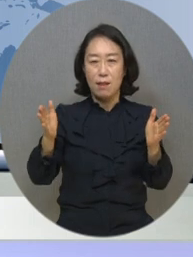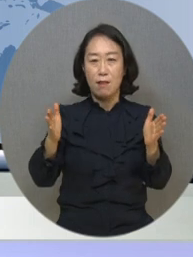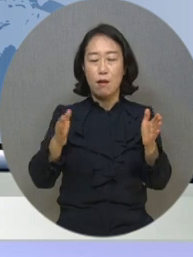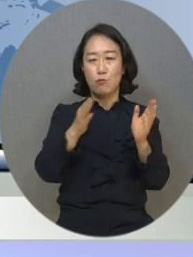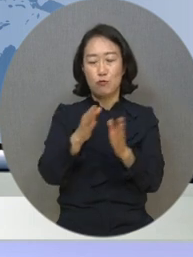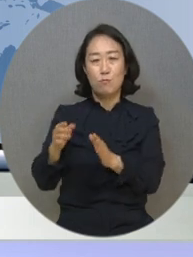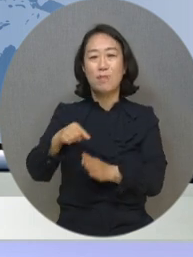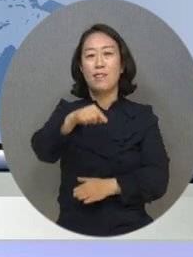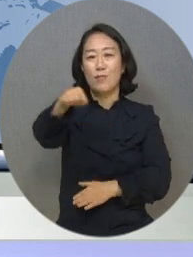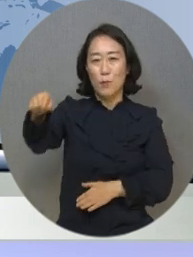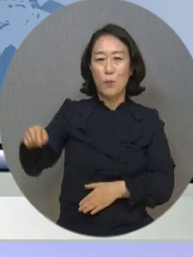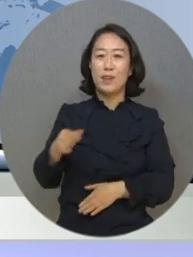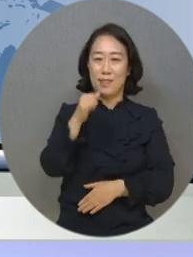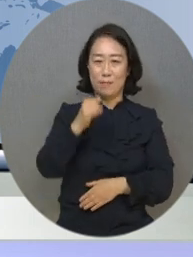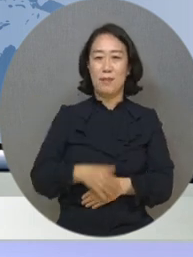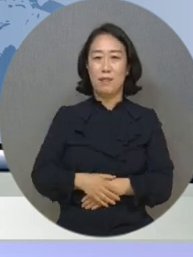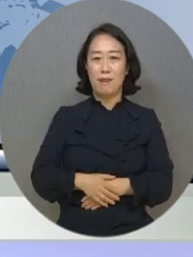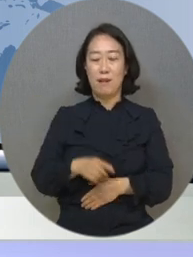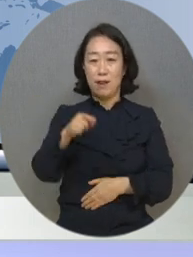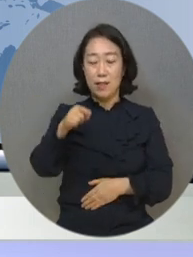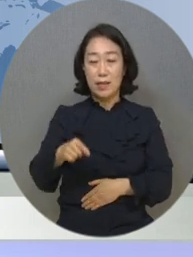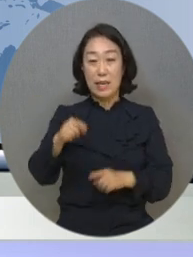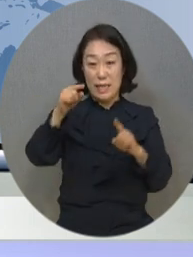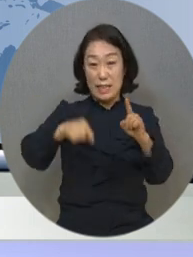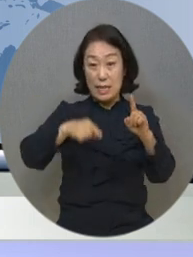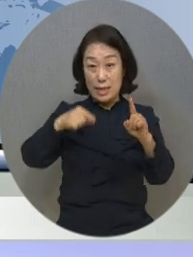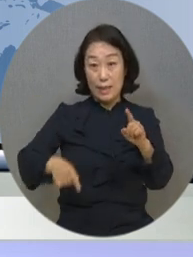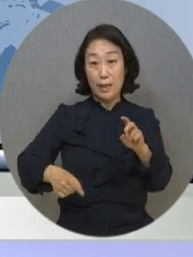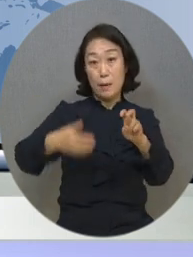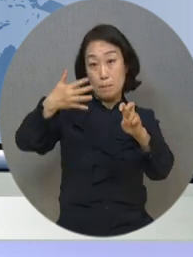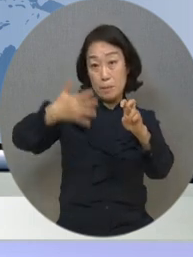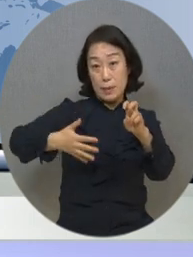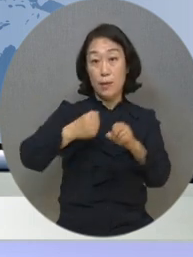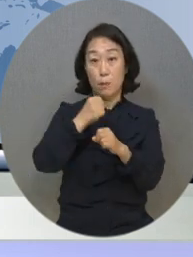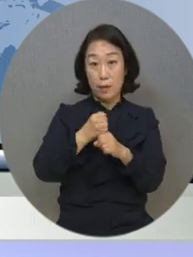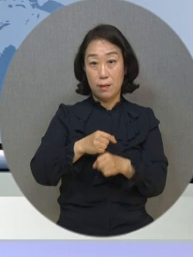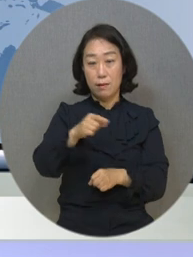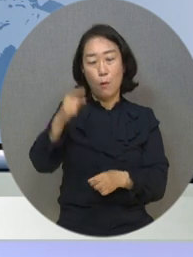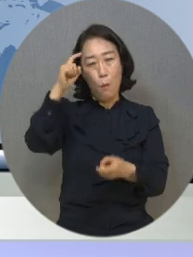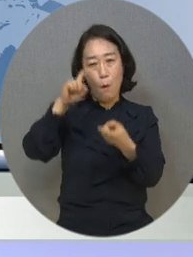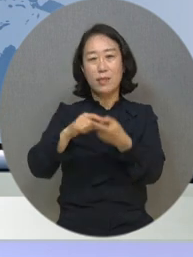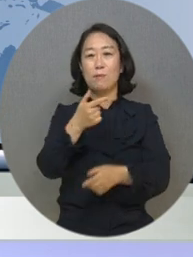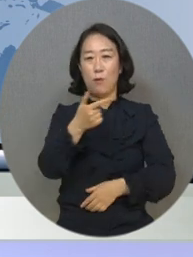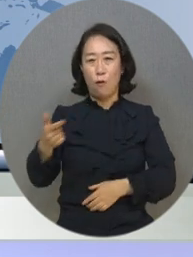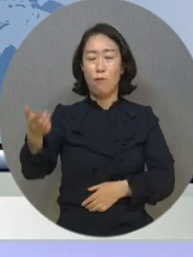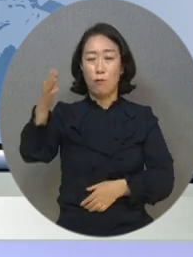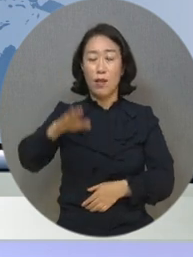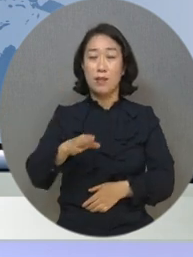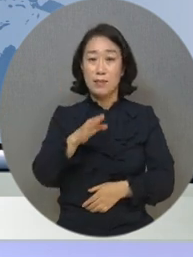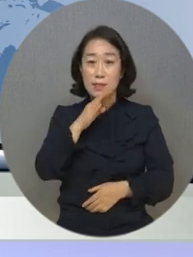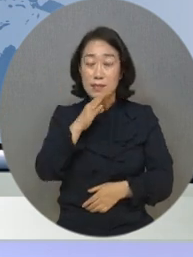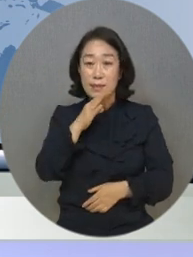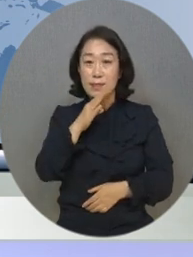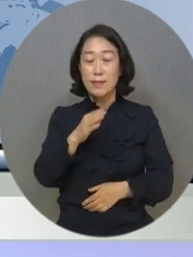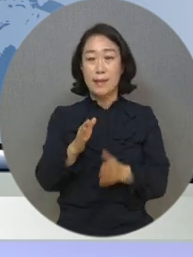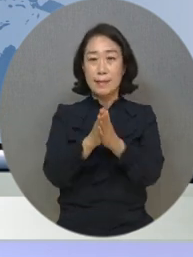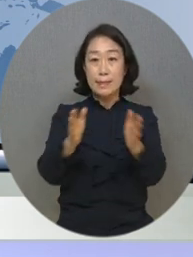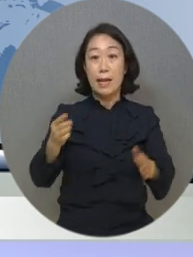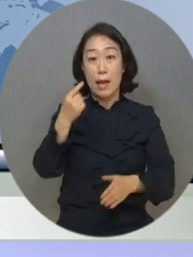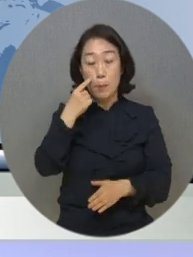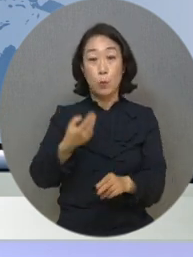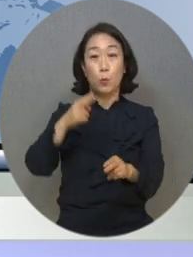준비하는 분들도 많습니다 그만큼 1인 미디어에 관한 관심이 참 뜨거운데요 그런데 막상 도전해 볼까